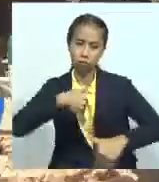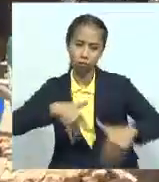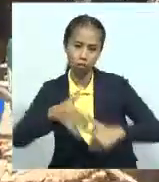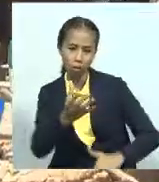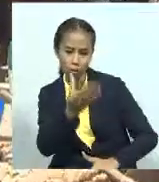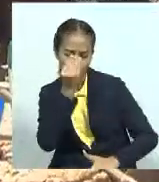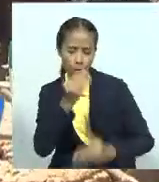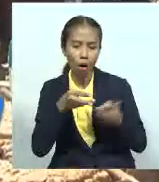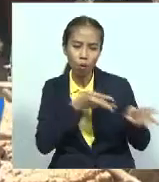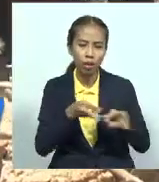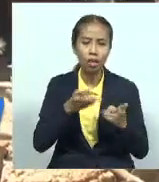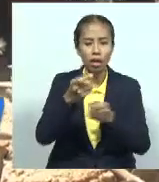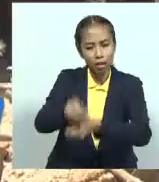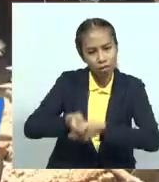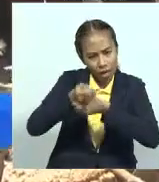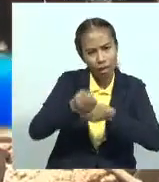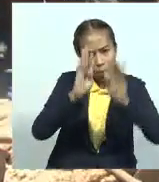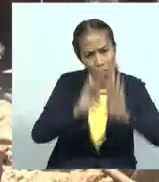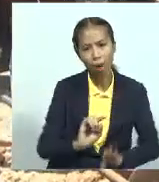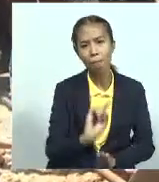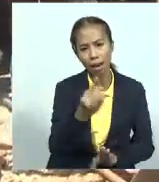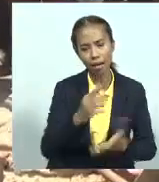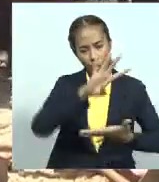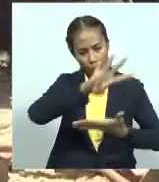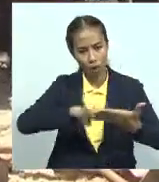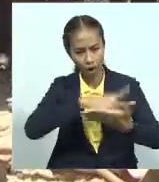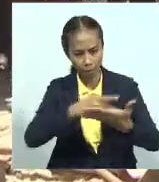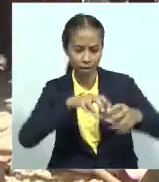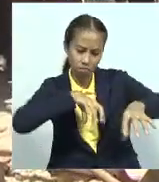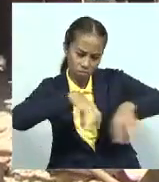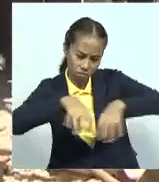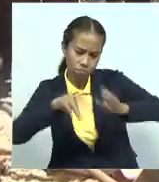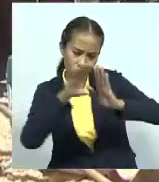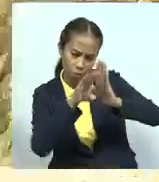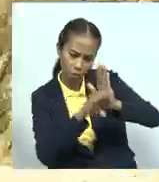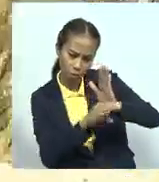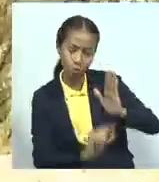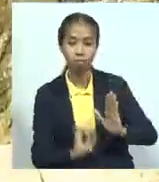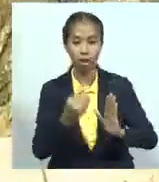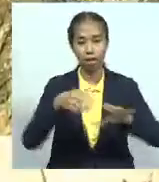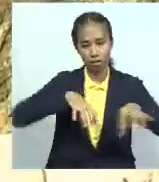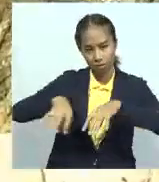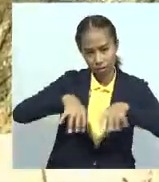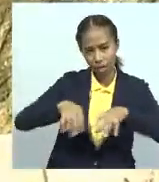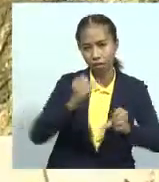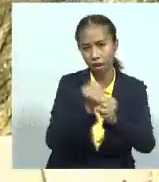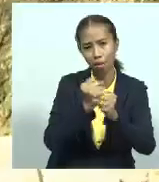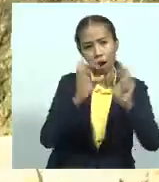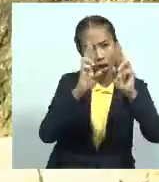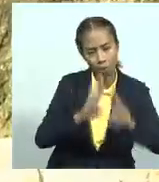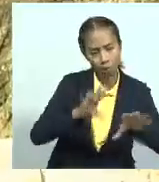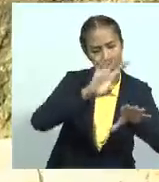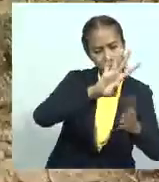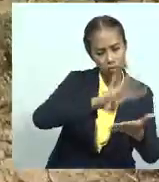ตรทฤษฎีใหม่แบบประยุกต์มีการออกแบบผังแปลงตามหลักวิชาการและการจัดการพื้นที่อย่างเป็นระบบโด